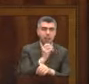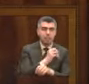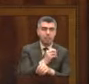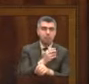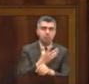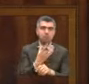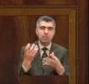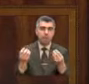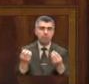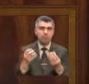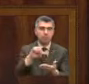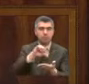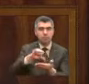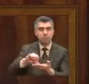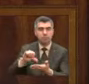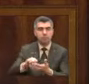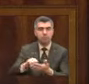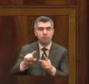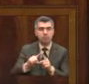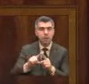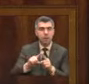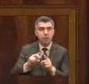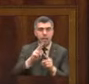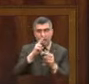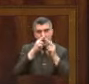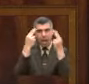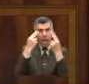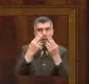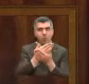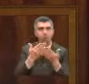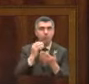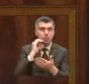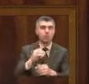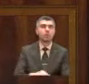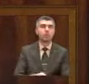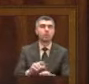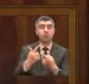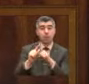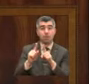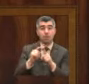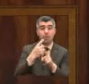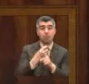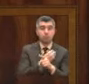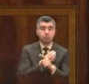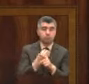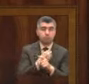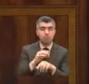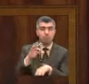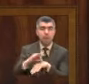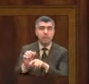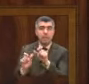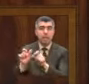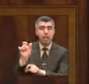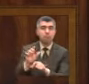نقطة سوداء تنفث سمومها كل يوم في الهواء وتؤثر سلبا على المجال البيئي وصحة المواطنين.